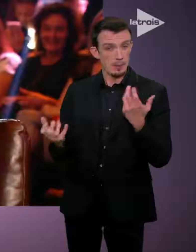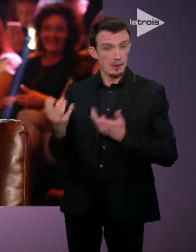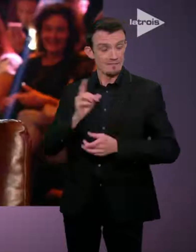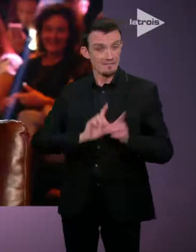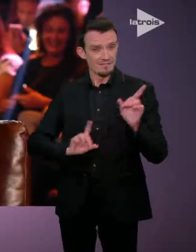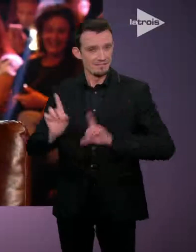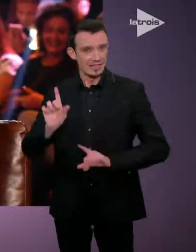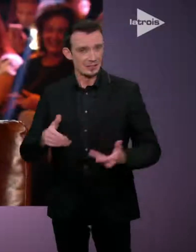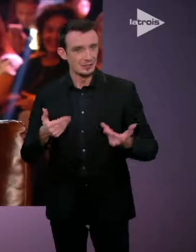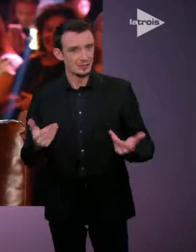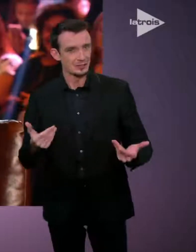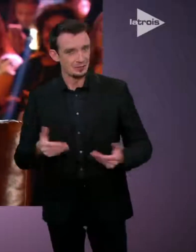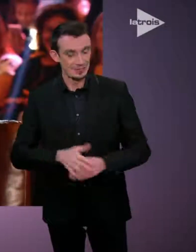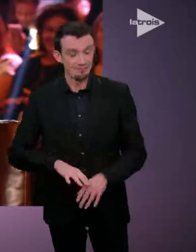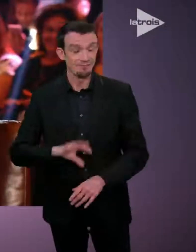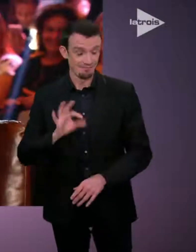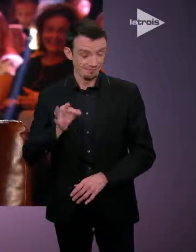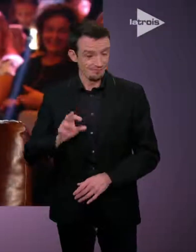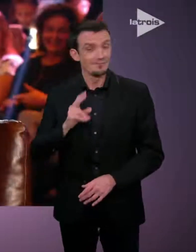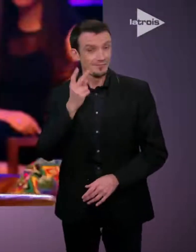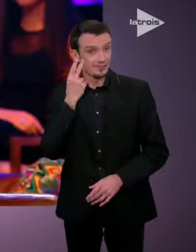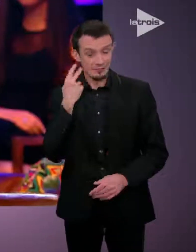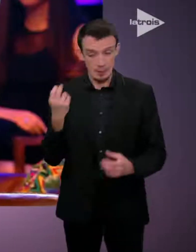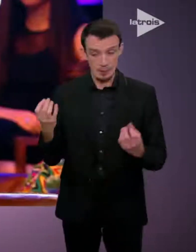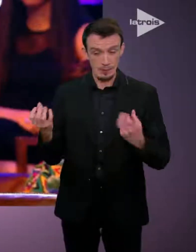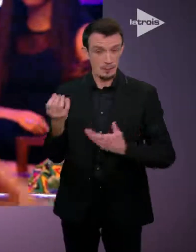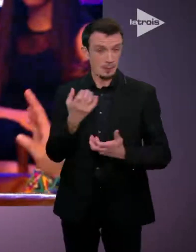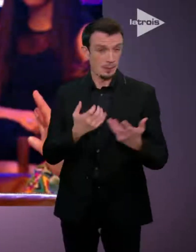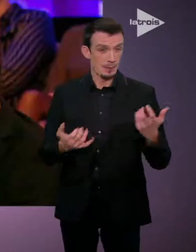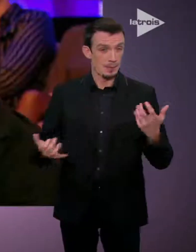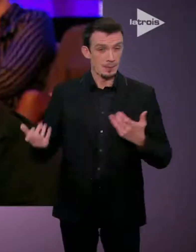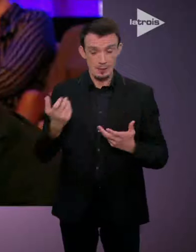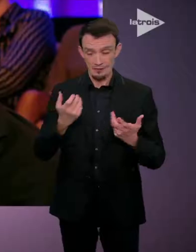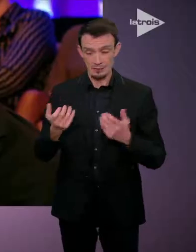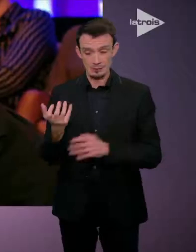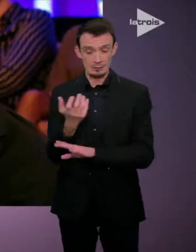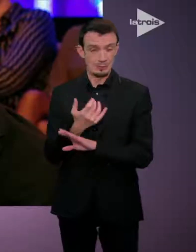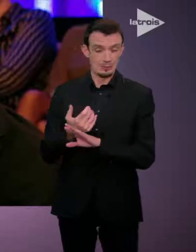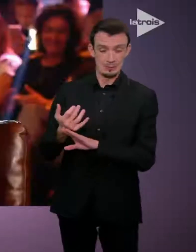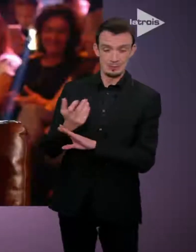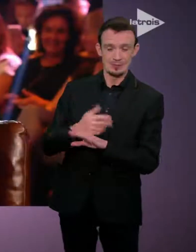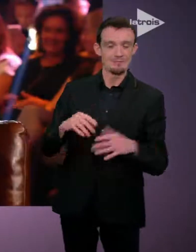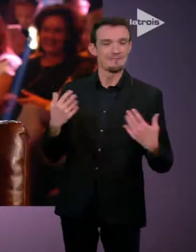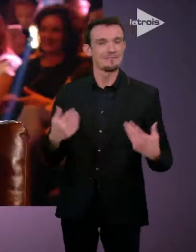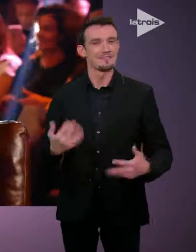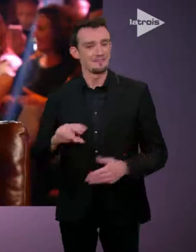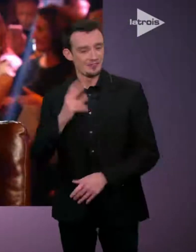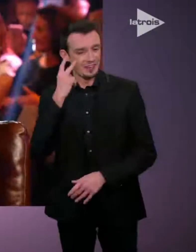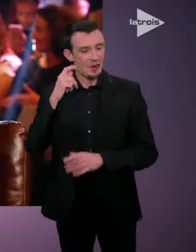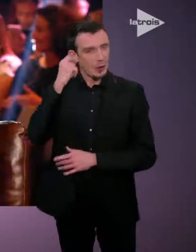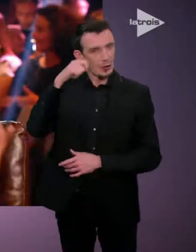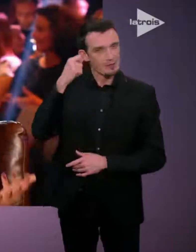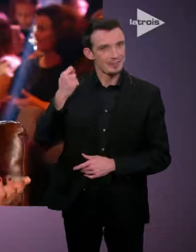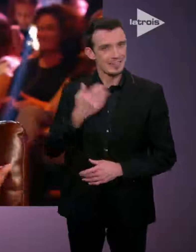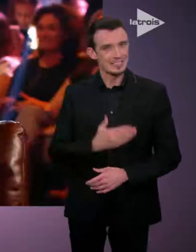mis de la paillette de partout quand même. Hein. C'est beau. Là, c'est pailleté. Là, c'est ce qui elle se fait de mieux en termes de pailletage. Elle brille de mille feux et vous allez voir aussi dans ce sujet qu'elle brille de